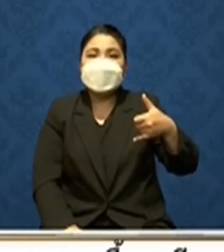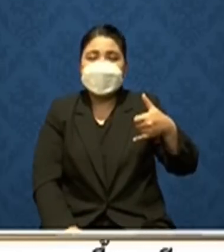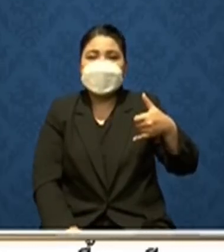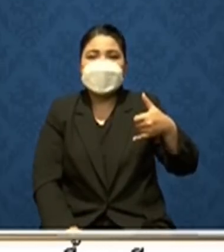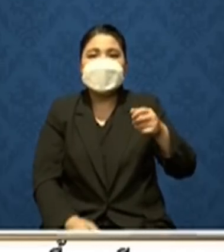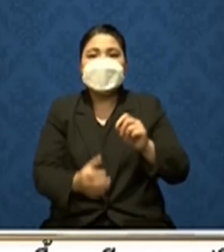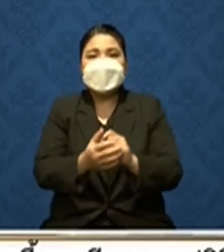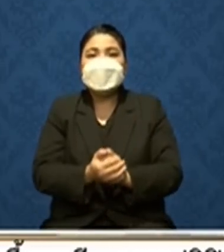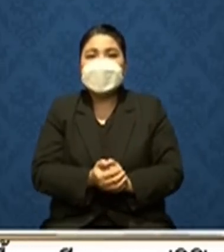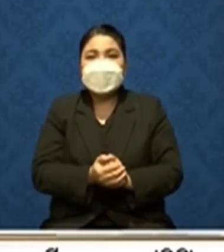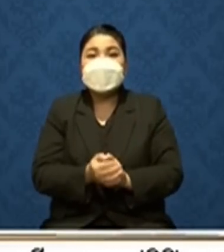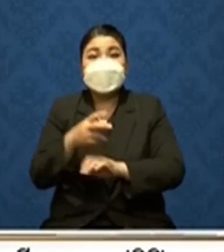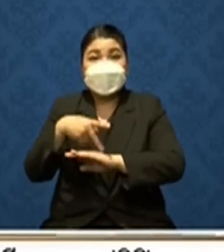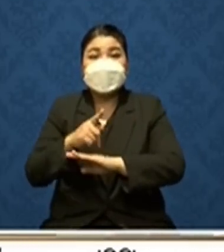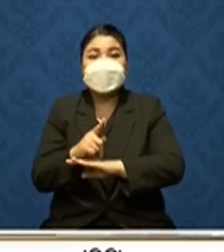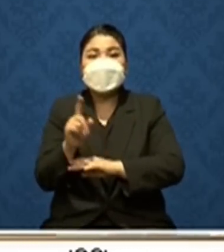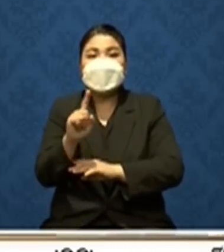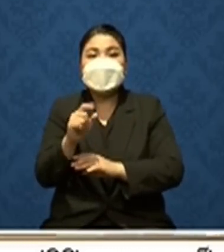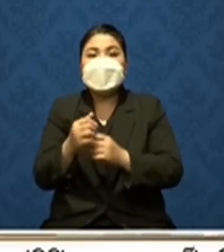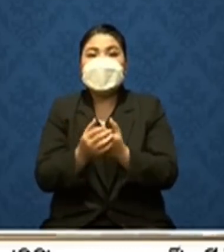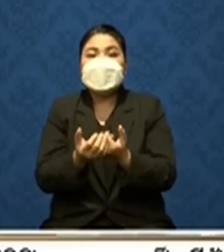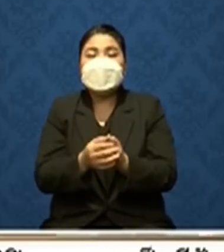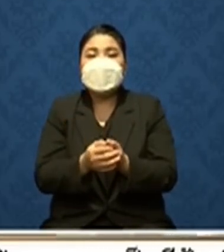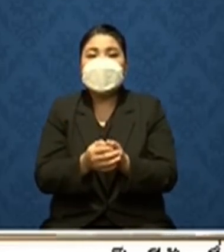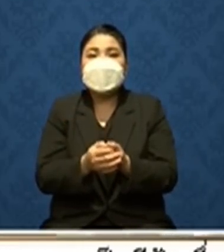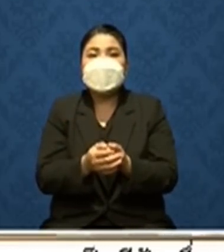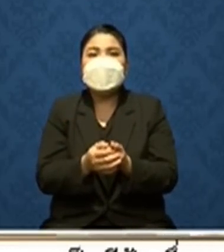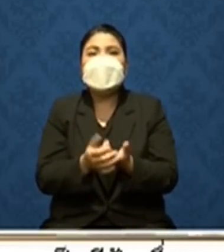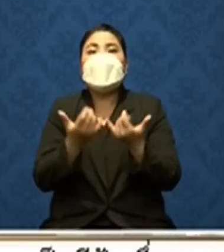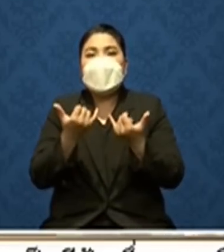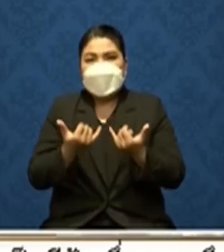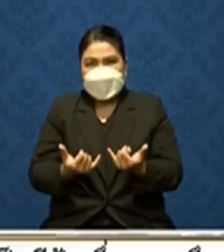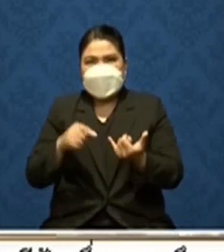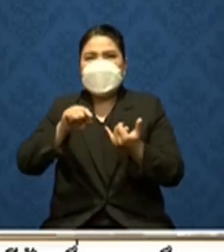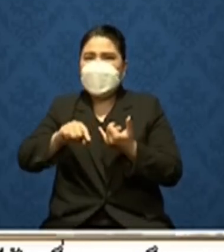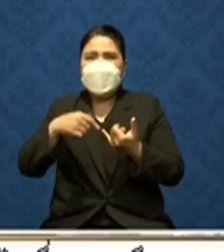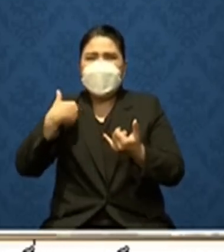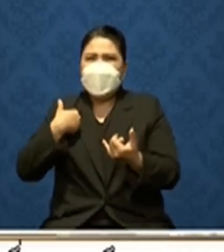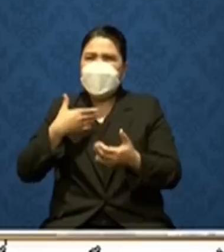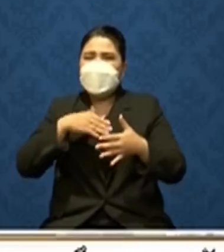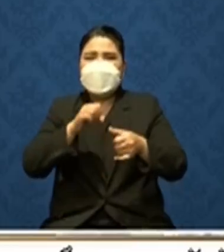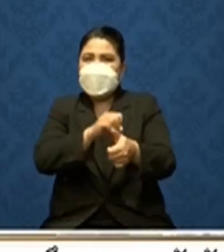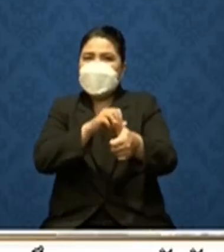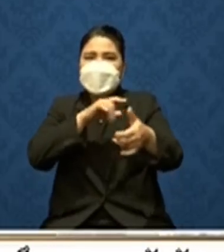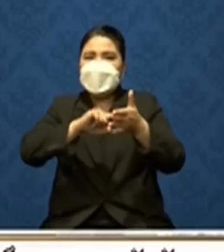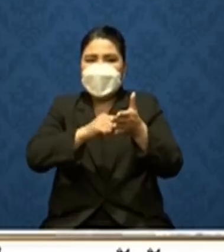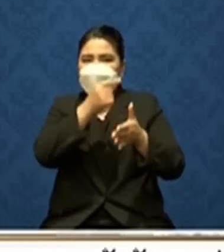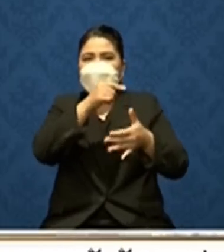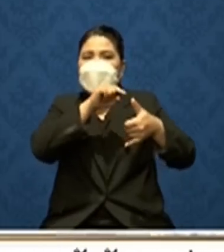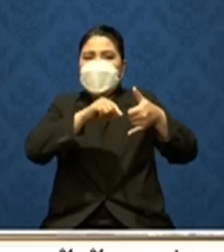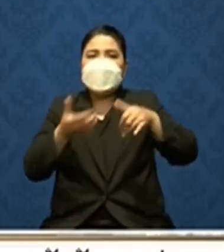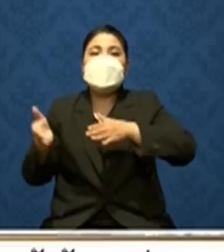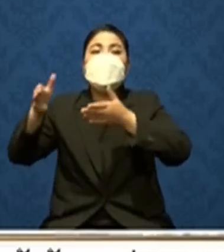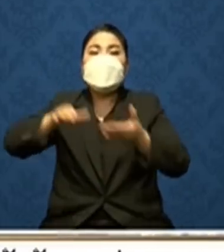5สถาน Golfและนี่แหละครับคือต้นแห่งความพินาศล้มเหลวผมอยากจะกลับเป็น